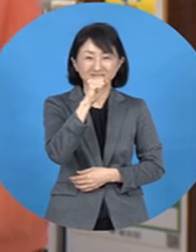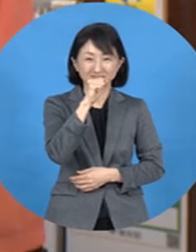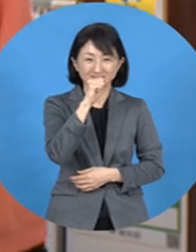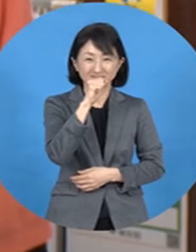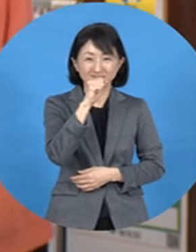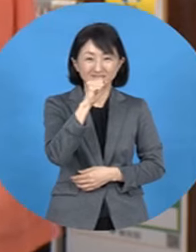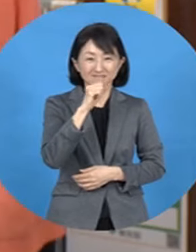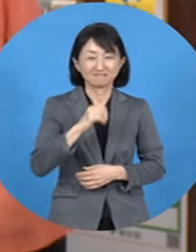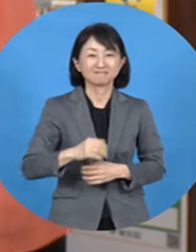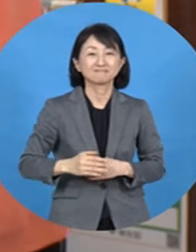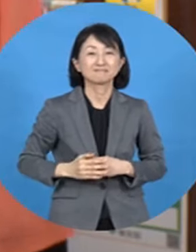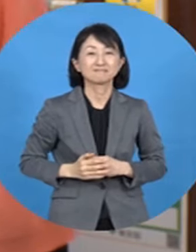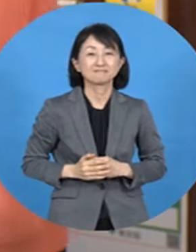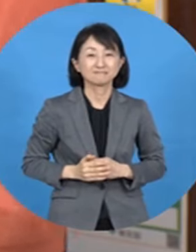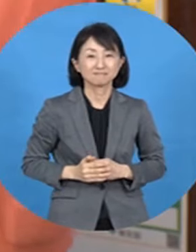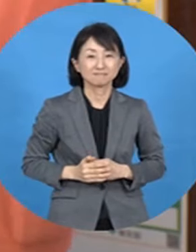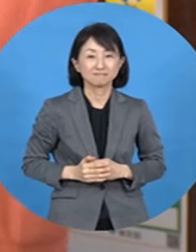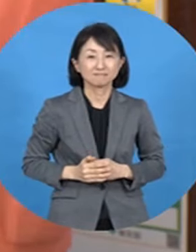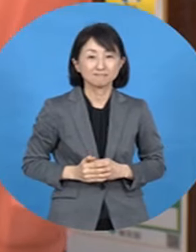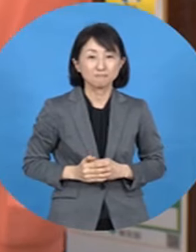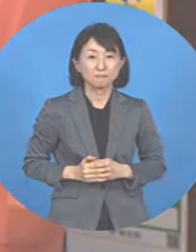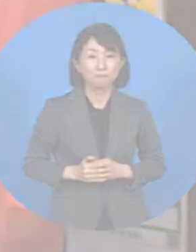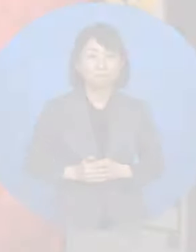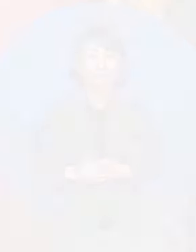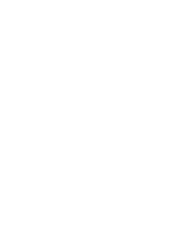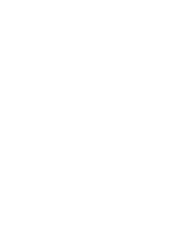高な休日の始まりですよね。 そうですね。